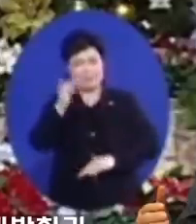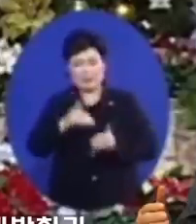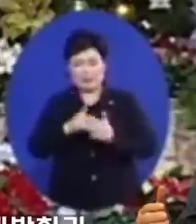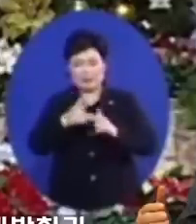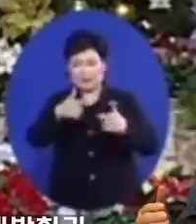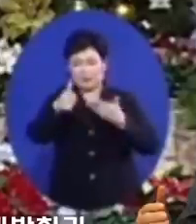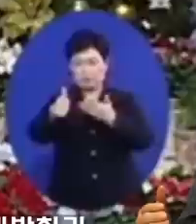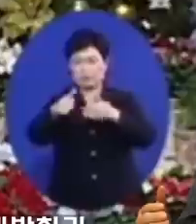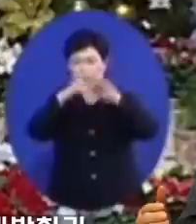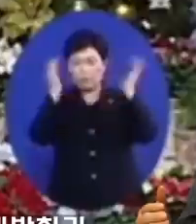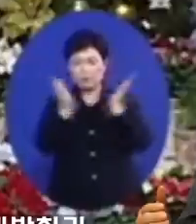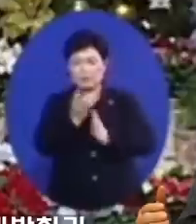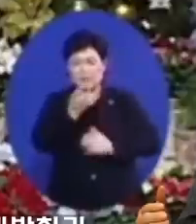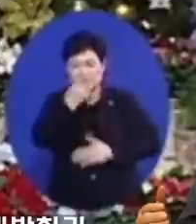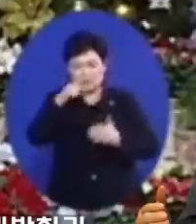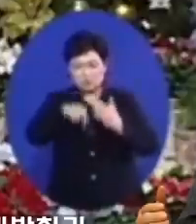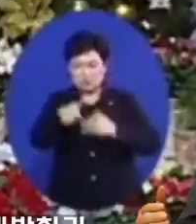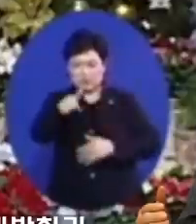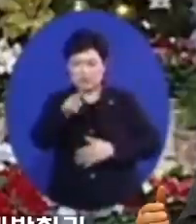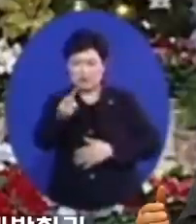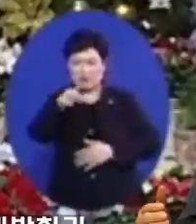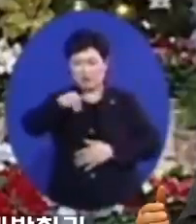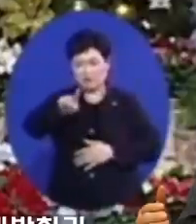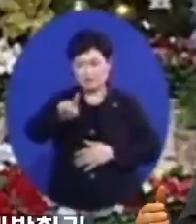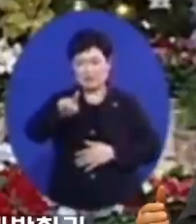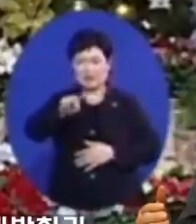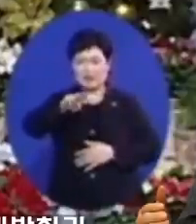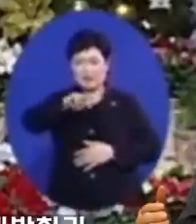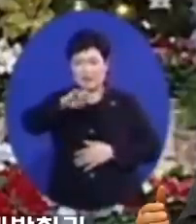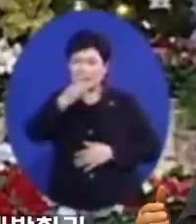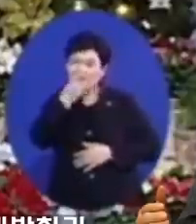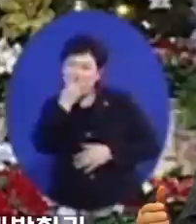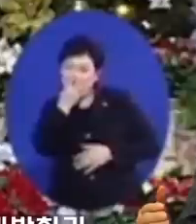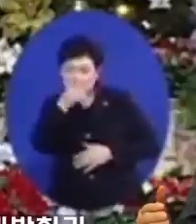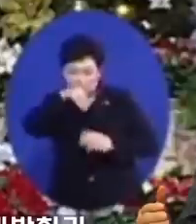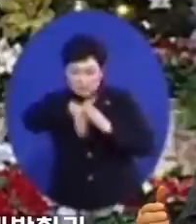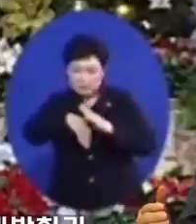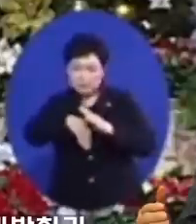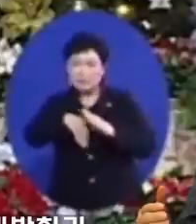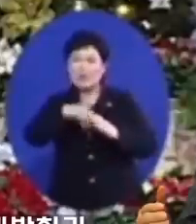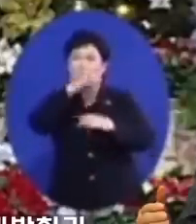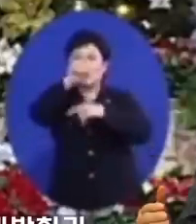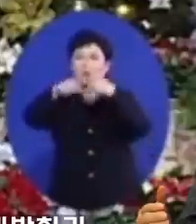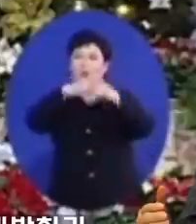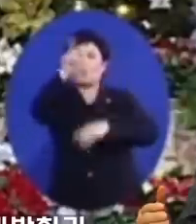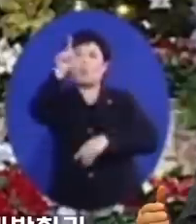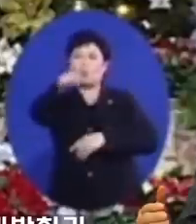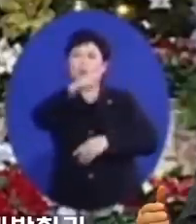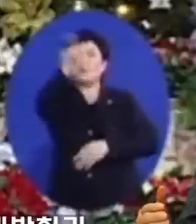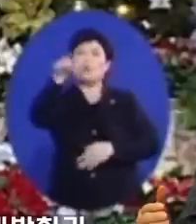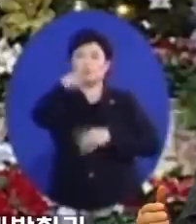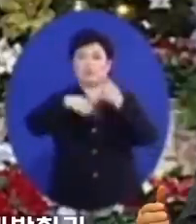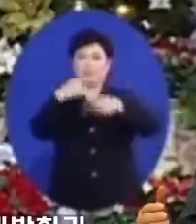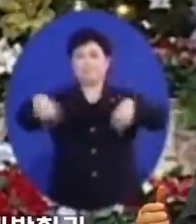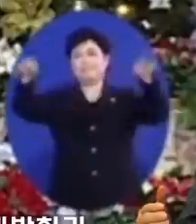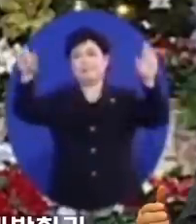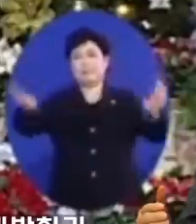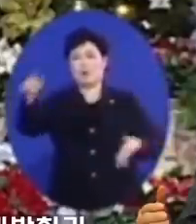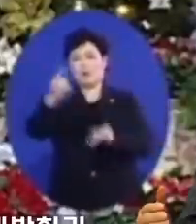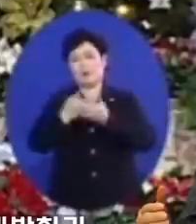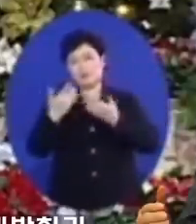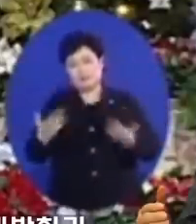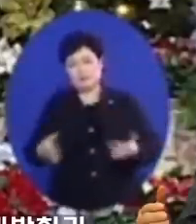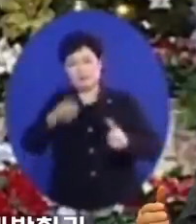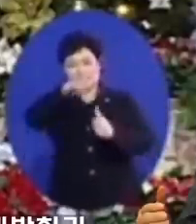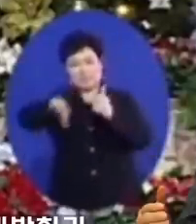예수님도 모든 씨앗 중에 가장 작은 겨자씨도 심어져 자라면 공중의 새들이 그 가지에 깃들어 쉴 수 있는 그늘을